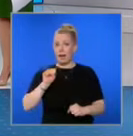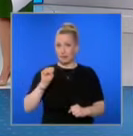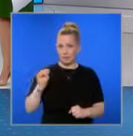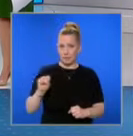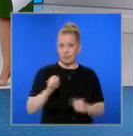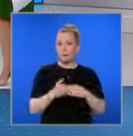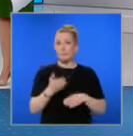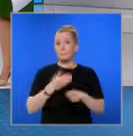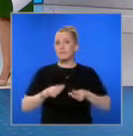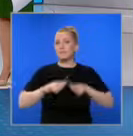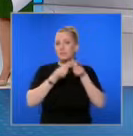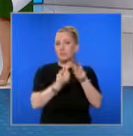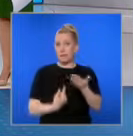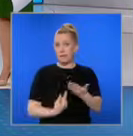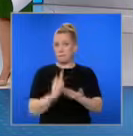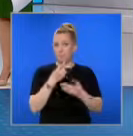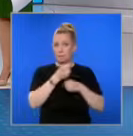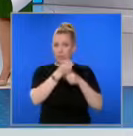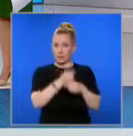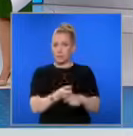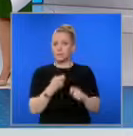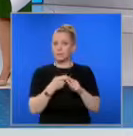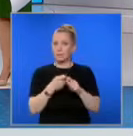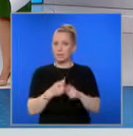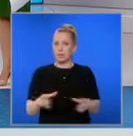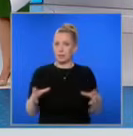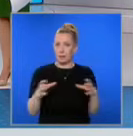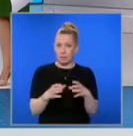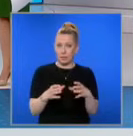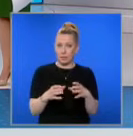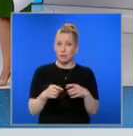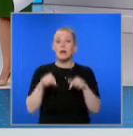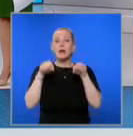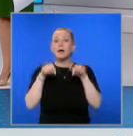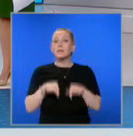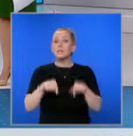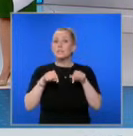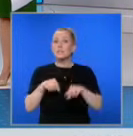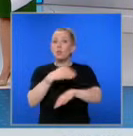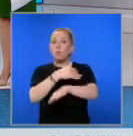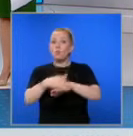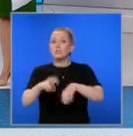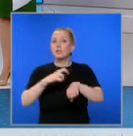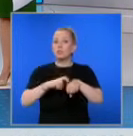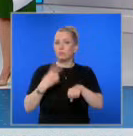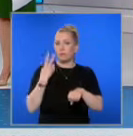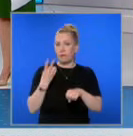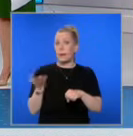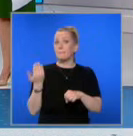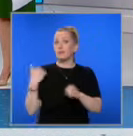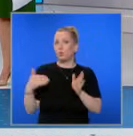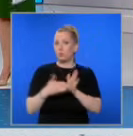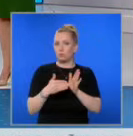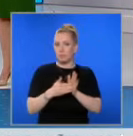партии преди връчването на първия мандат за създаване на кабинет. Днес на Дондуков 2 беше опозицията. И трите